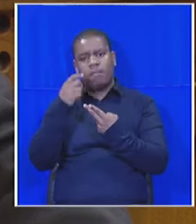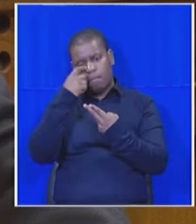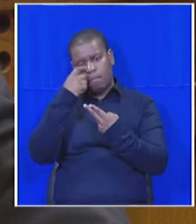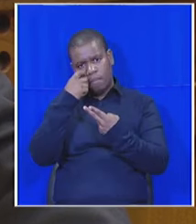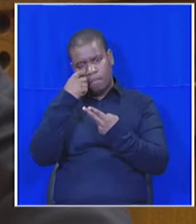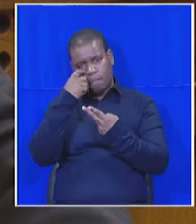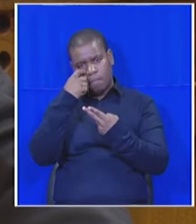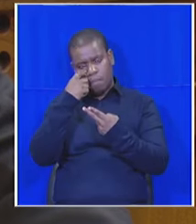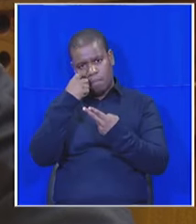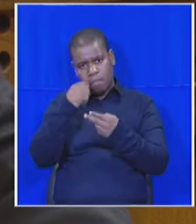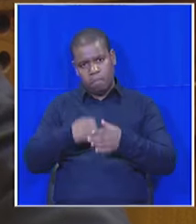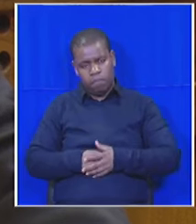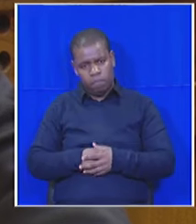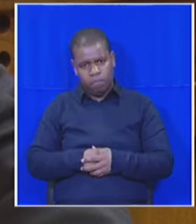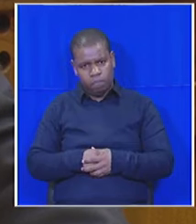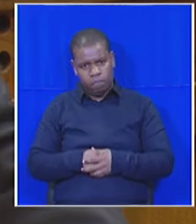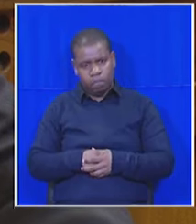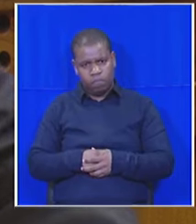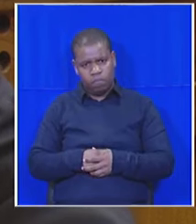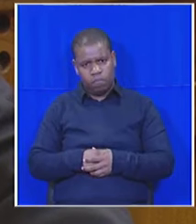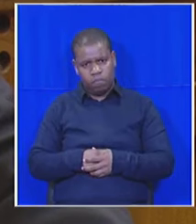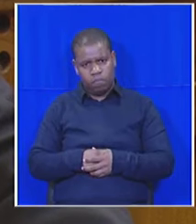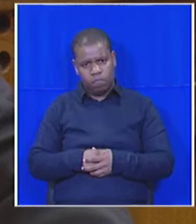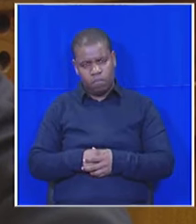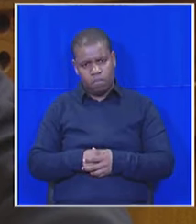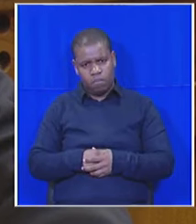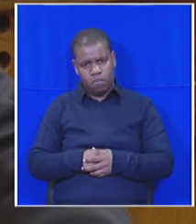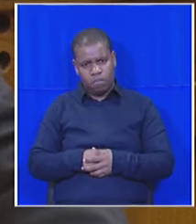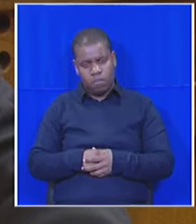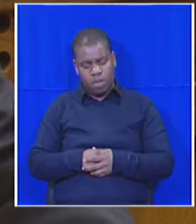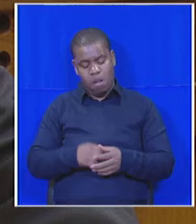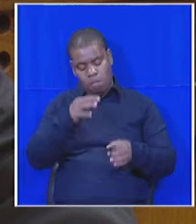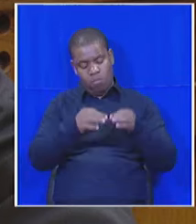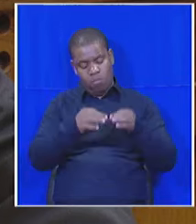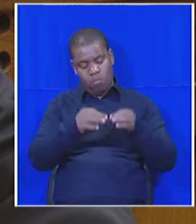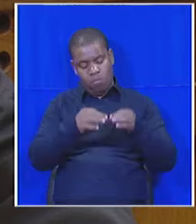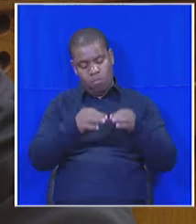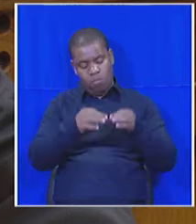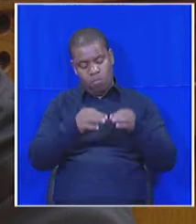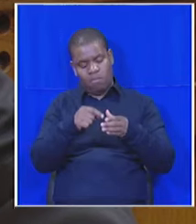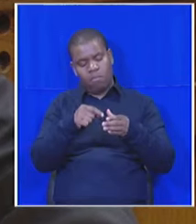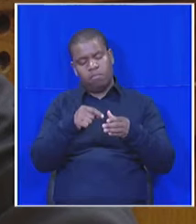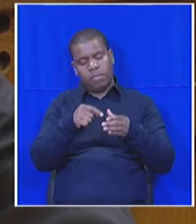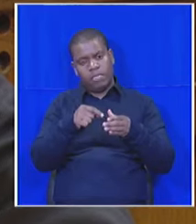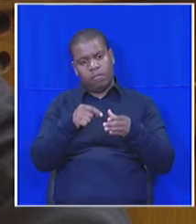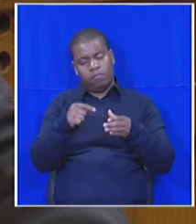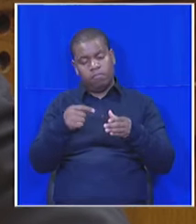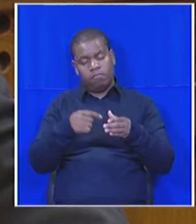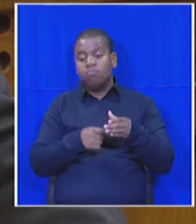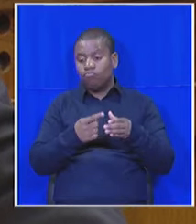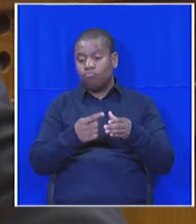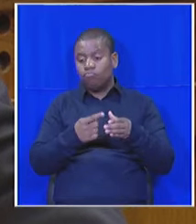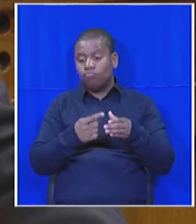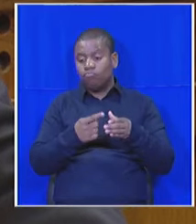ondersteun as daar totale chaos is, as die amptenare onbevoeg is, dat korrupsie eenvoudig net seevier en